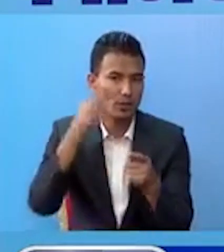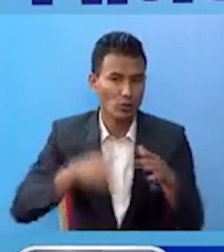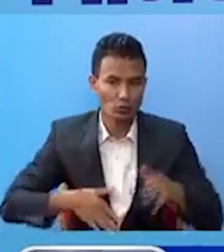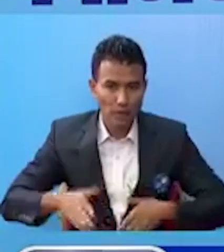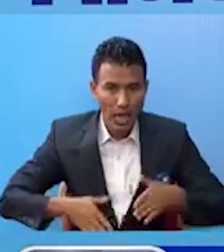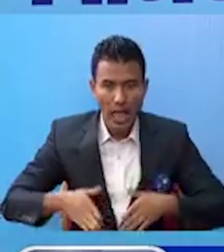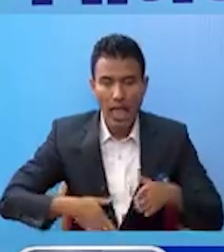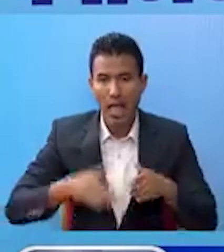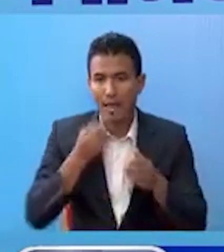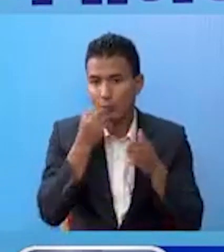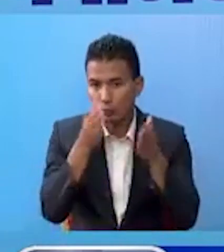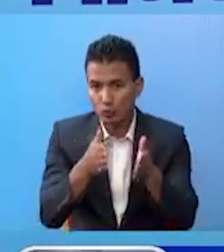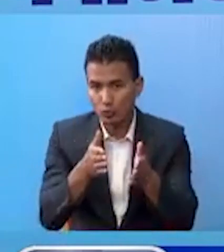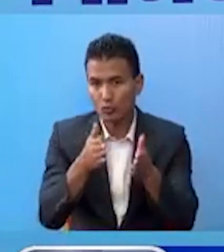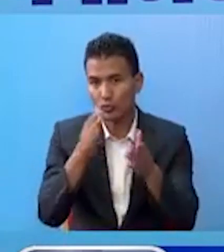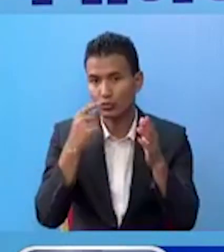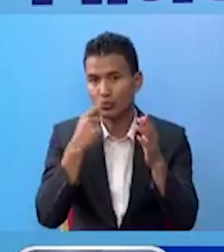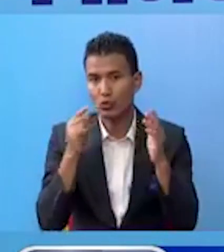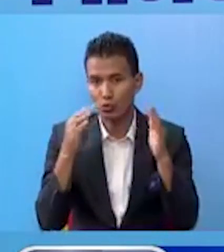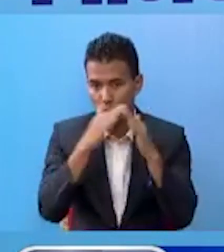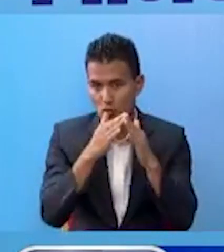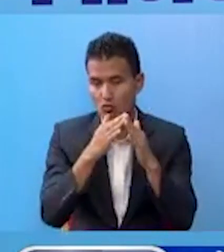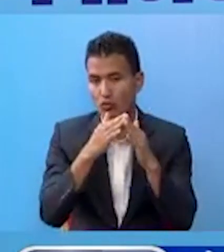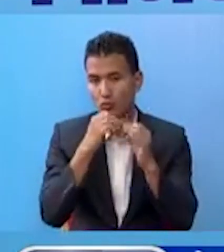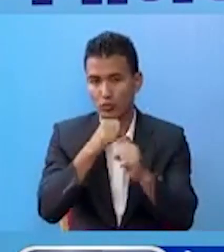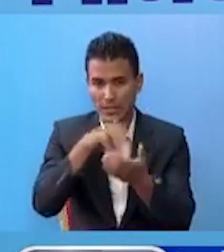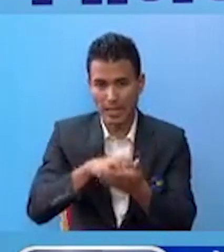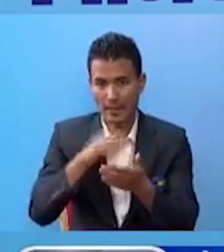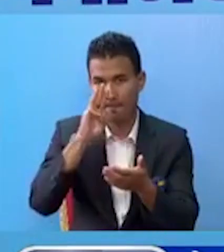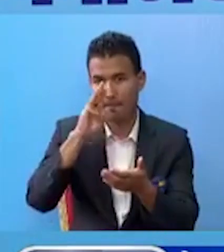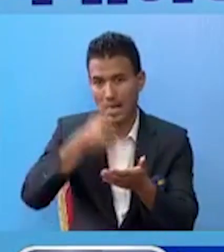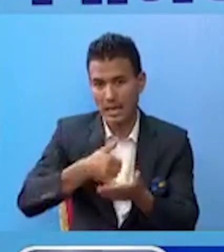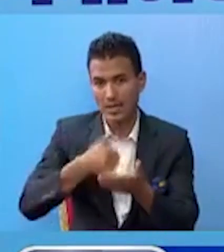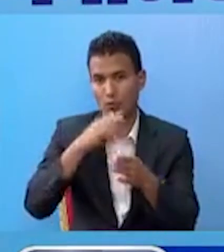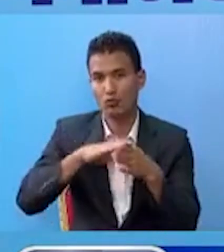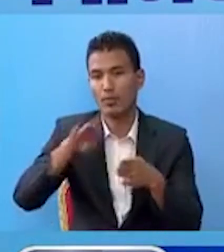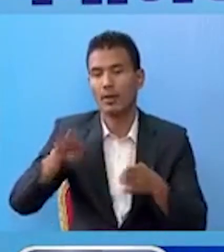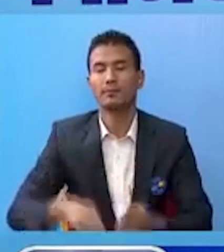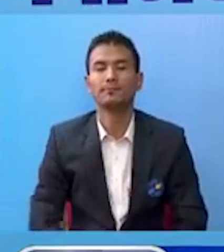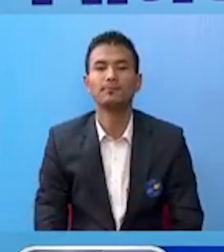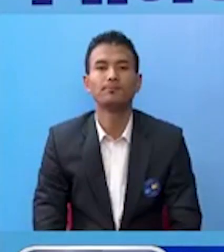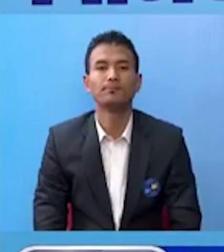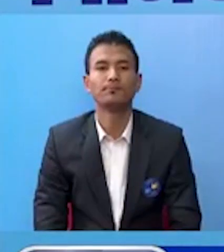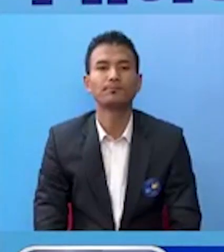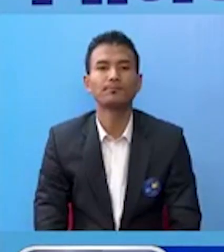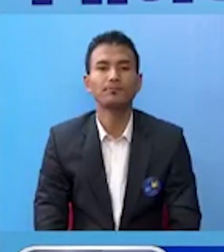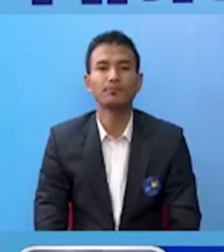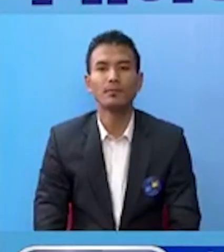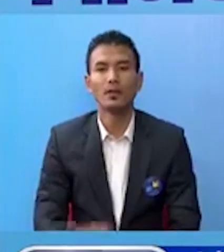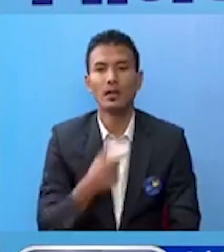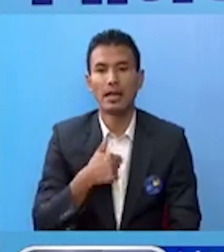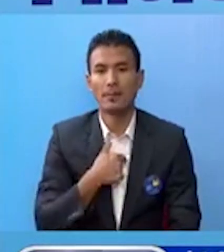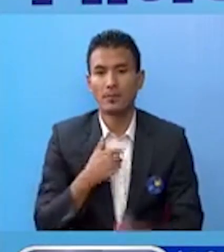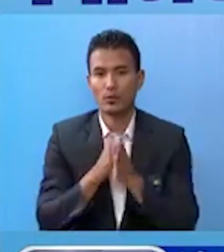धनकुटा, भोजपुर, सोलुखुम्बु, मुस्ताङ, मनाङ र हुम्ला। र